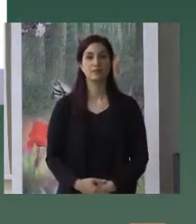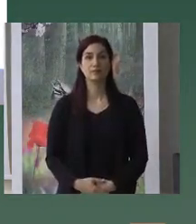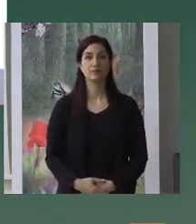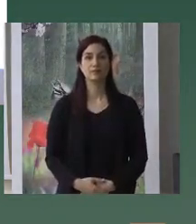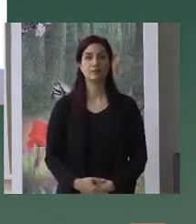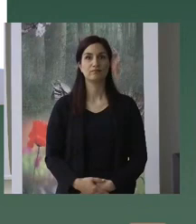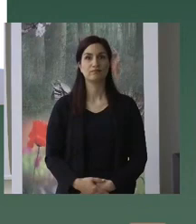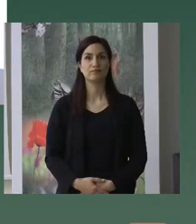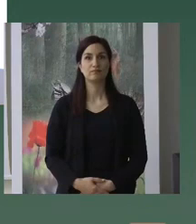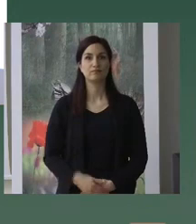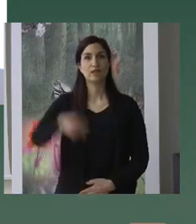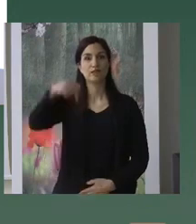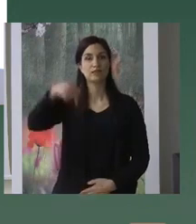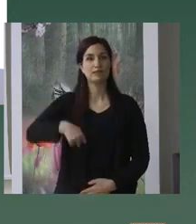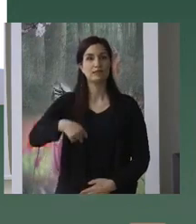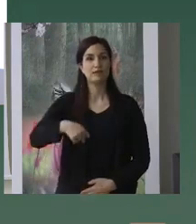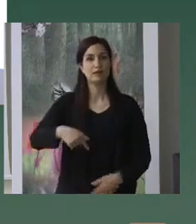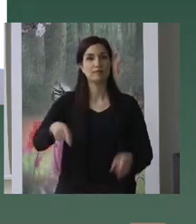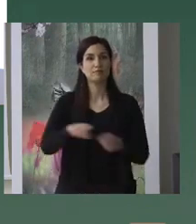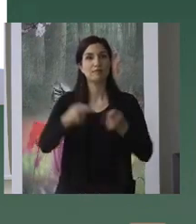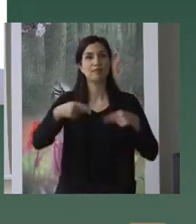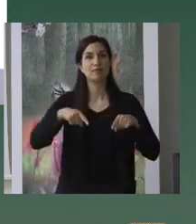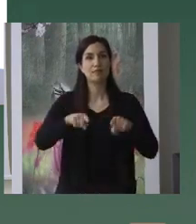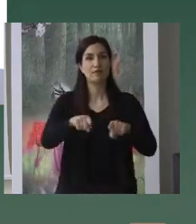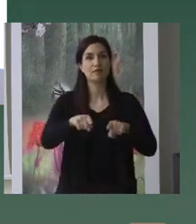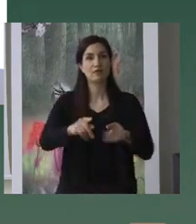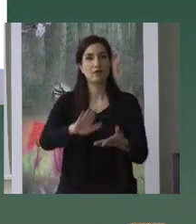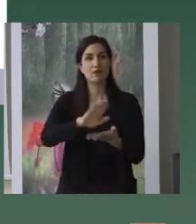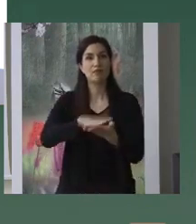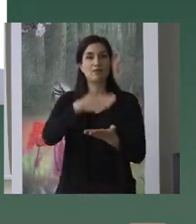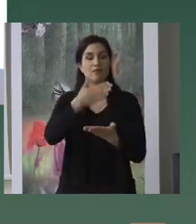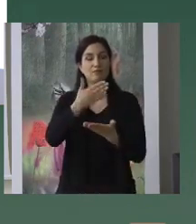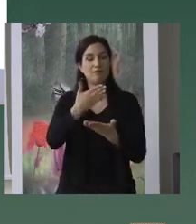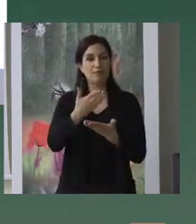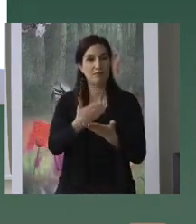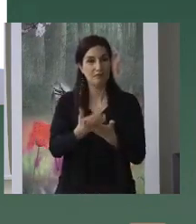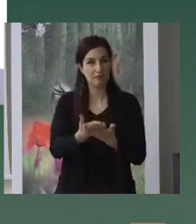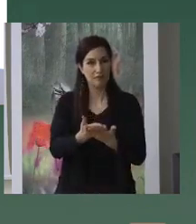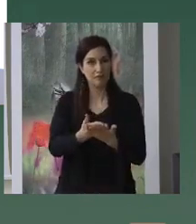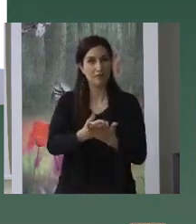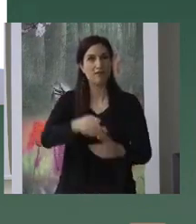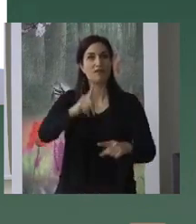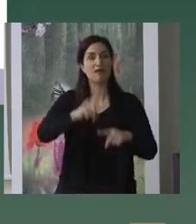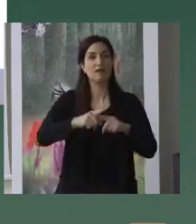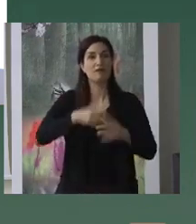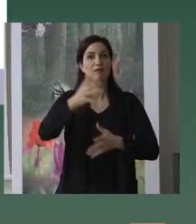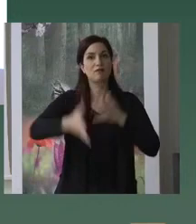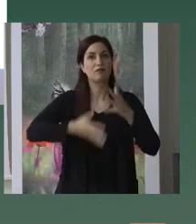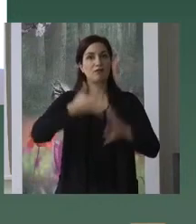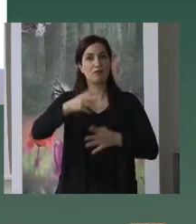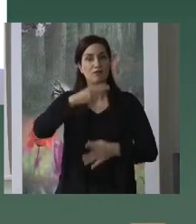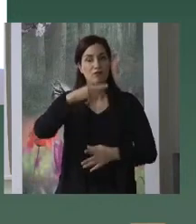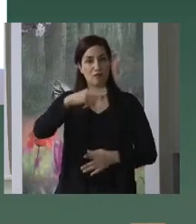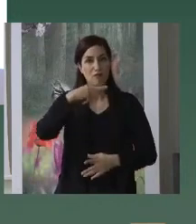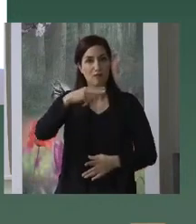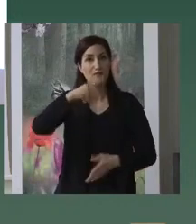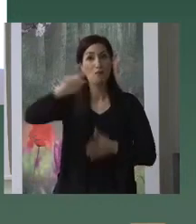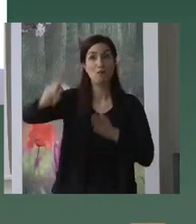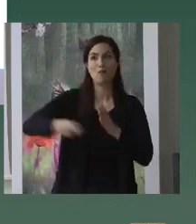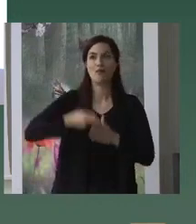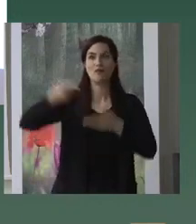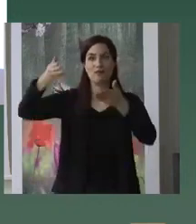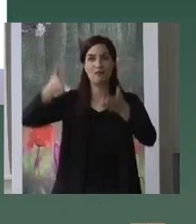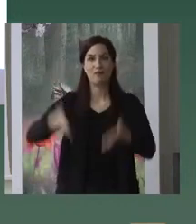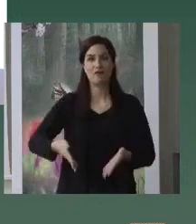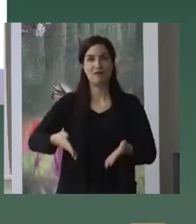Έχουμε μαζί μας και την διερμηνέα, την Έλενα, η οποία για πρώτη φορά είναι εδώ για το κοινό το